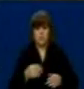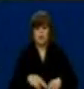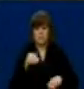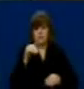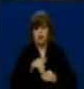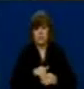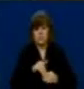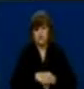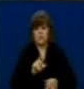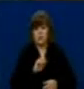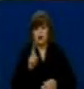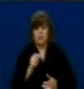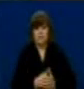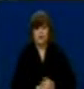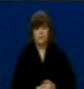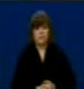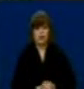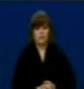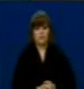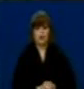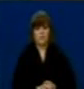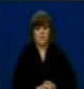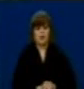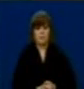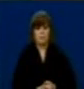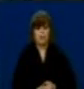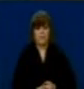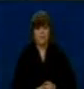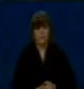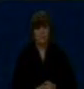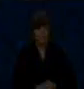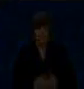të mos votohet dhe të mos kalojë në kuvendin e Republikës Kosovës. Faleminderit.